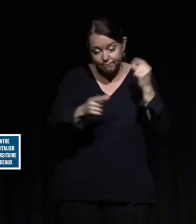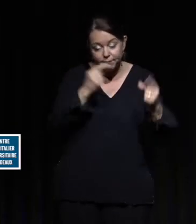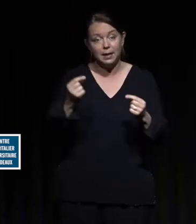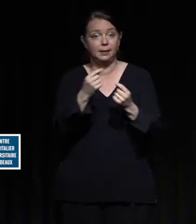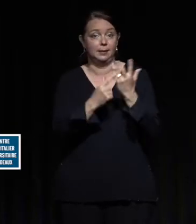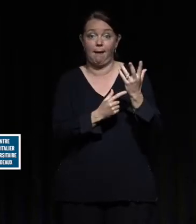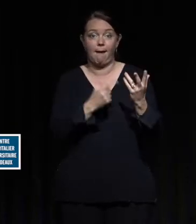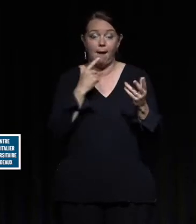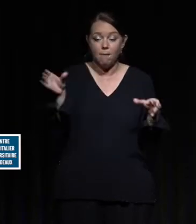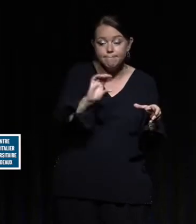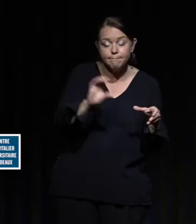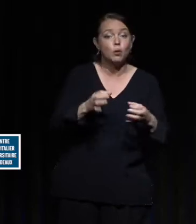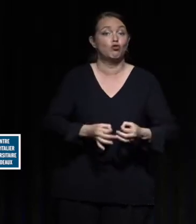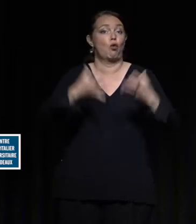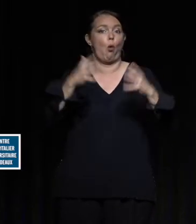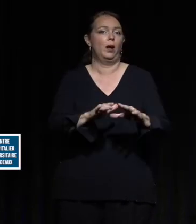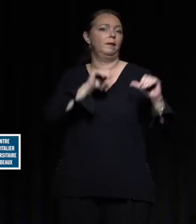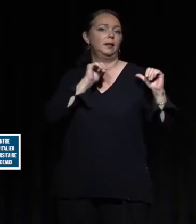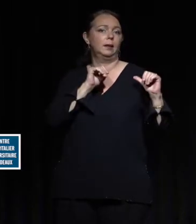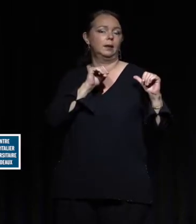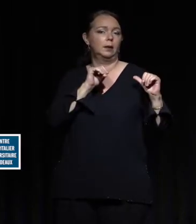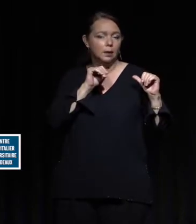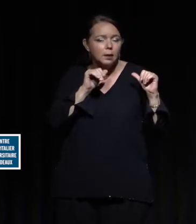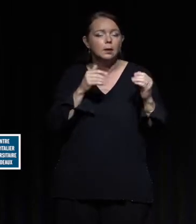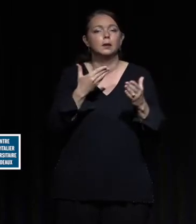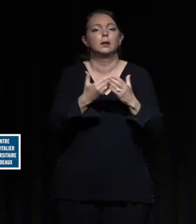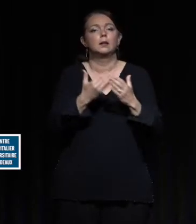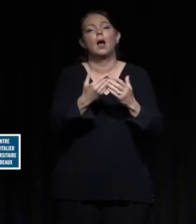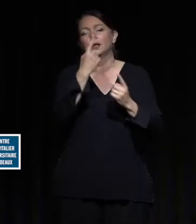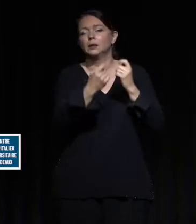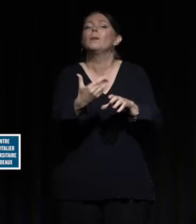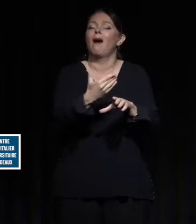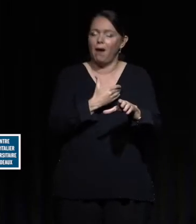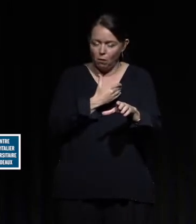reviendra. C'était une question qui a été posée dans les postes avant l'exposé.